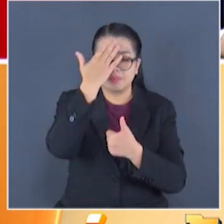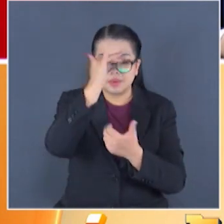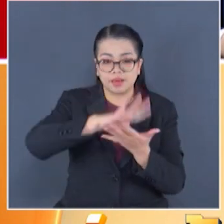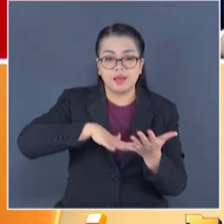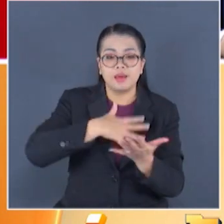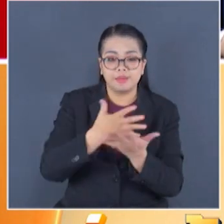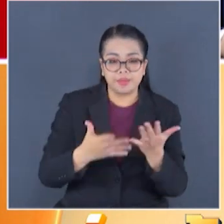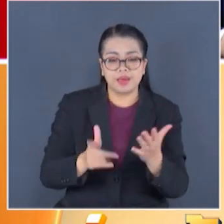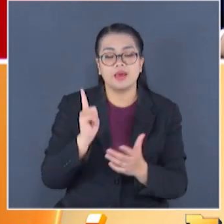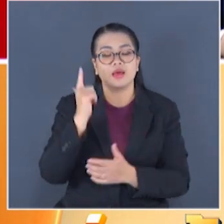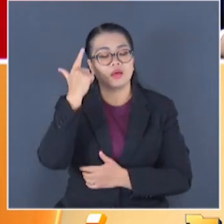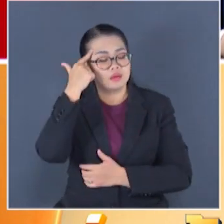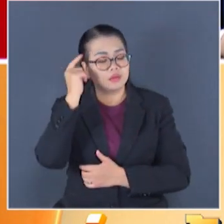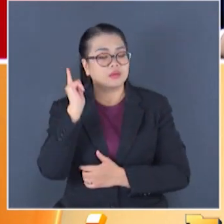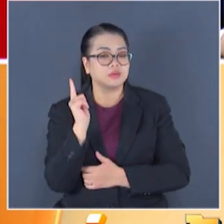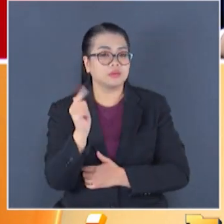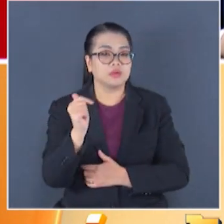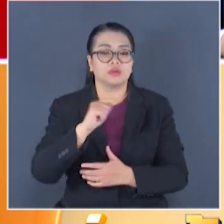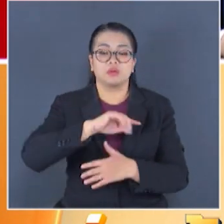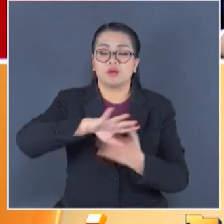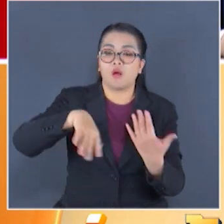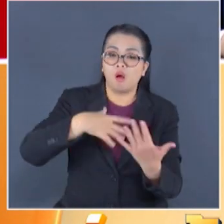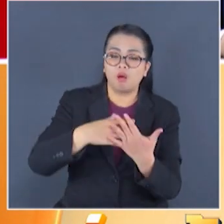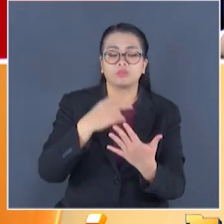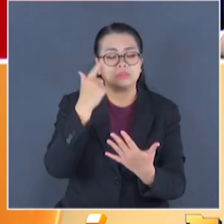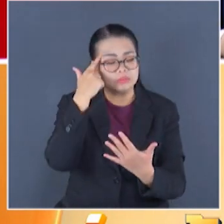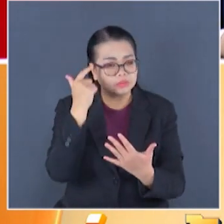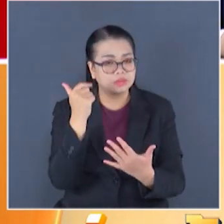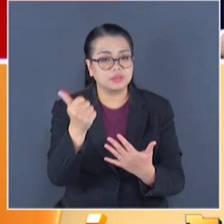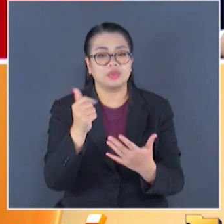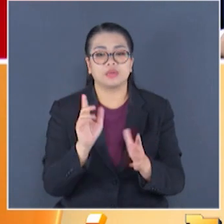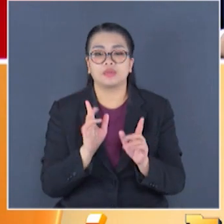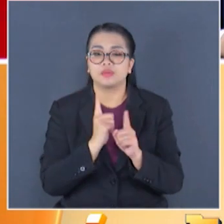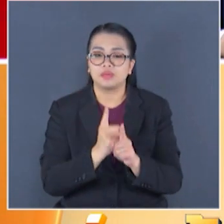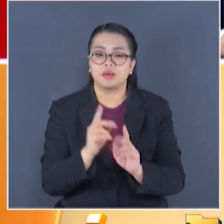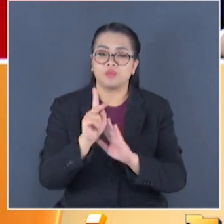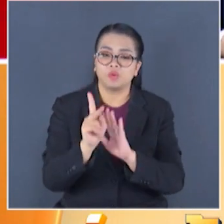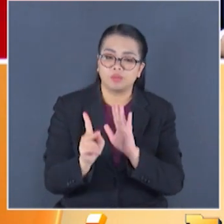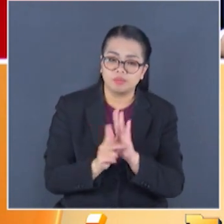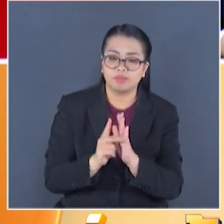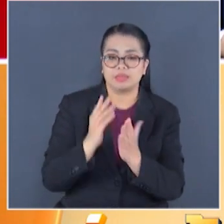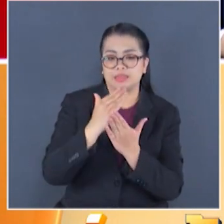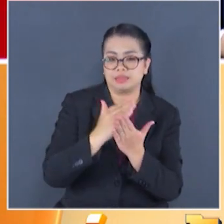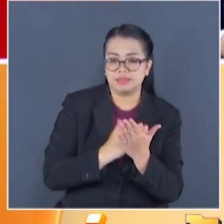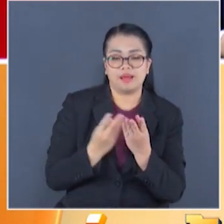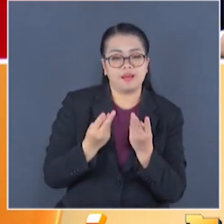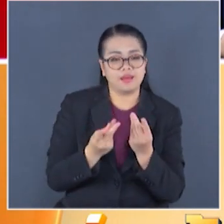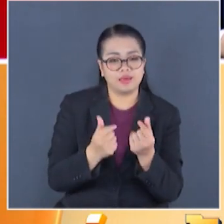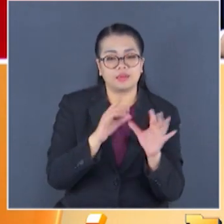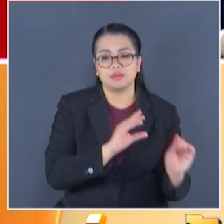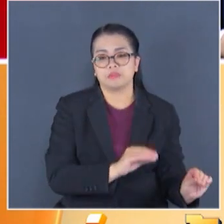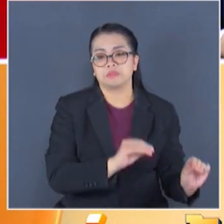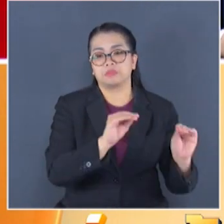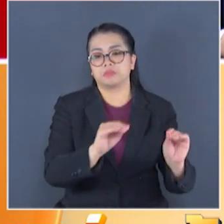นะ